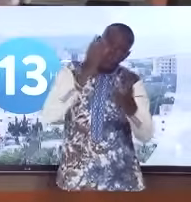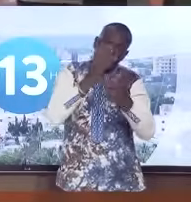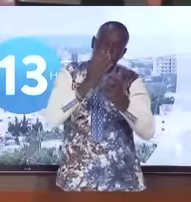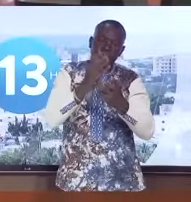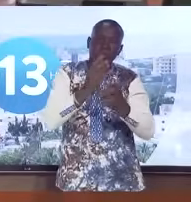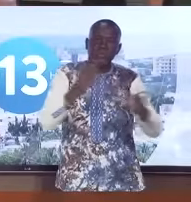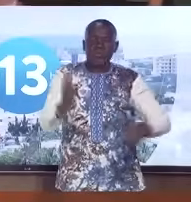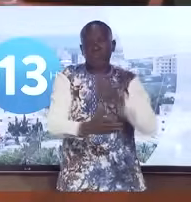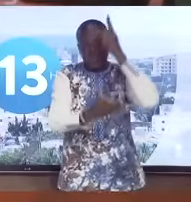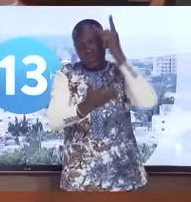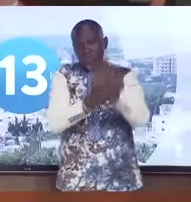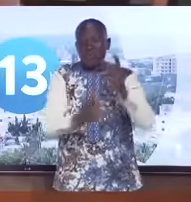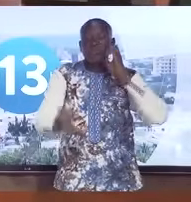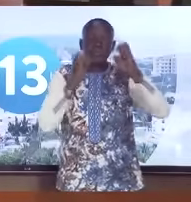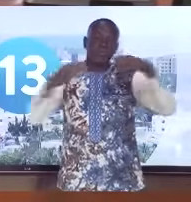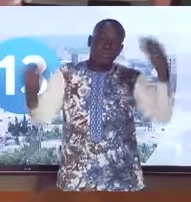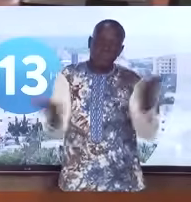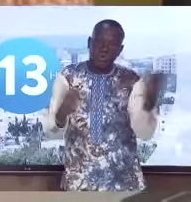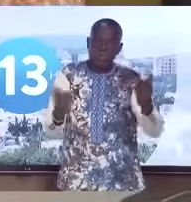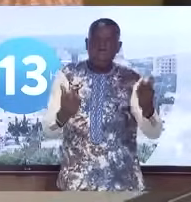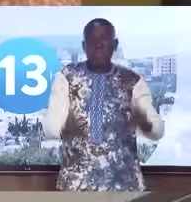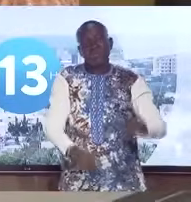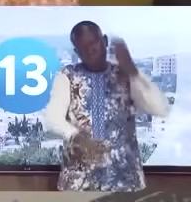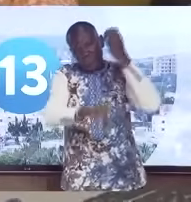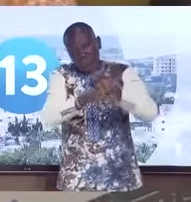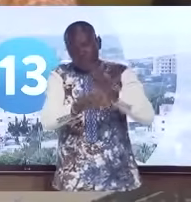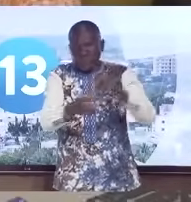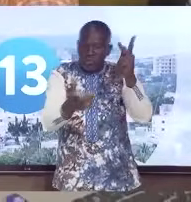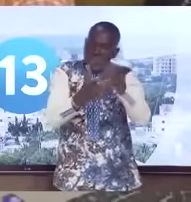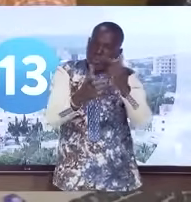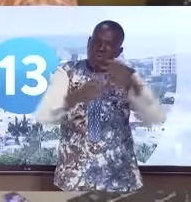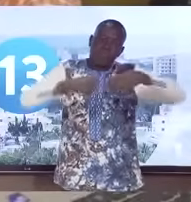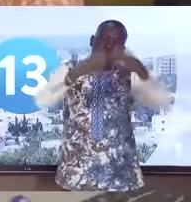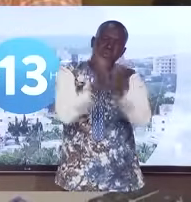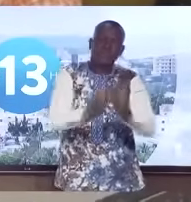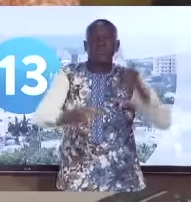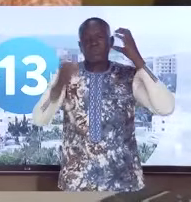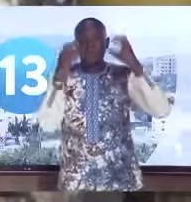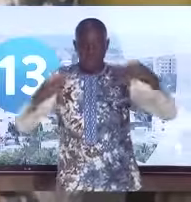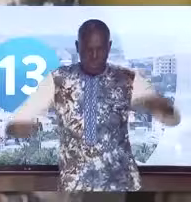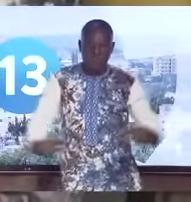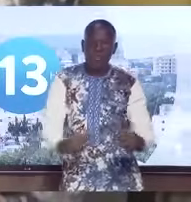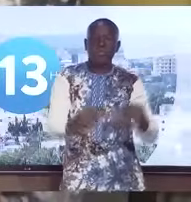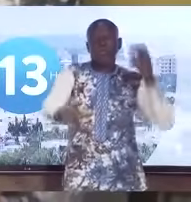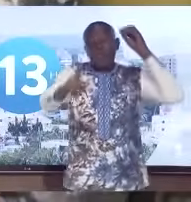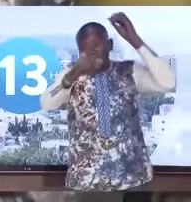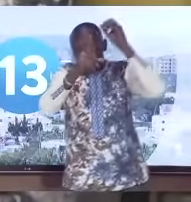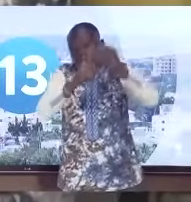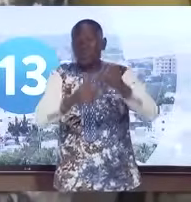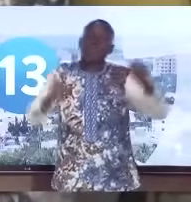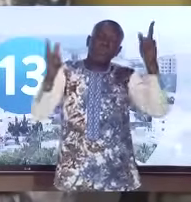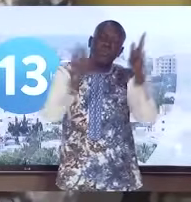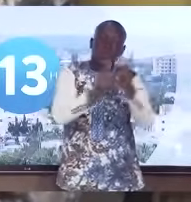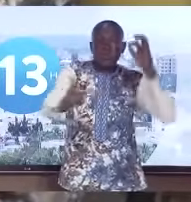postes échangent ici sur les principales difficultés liées au secteur de communication mobile. L'objectif de cet atelier vise